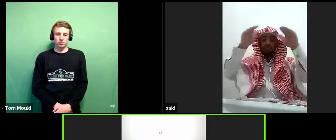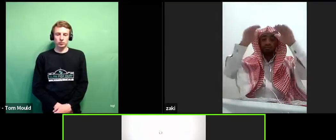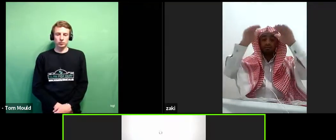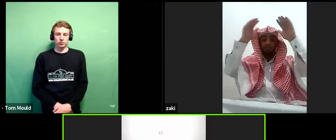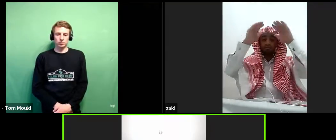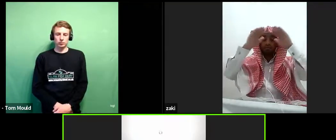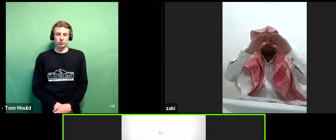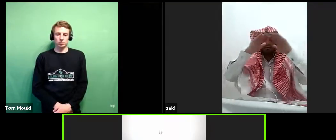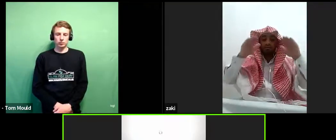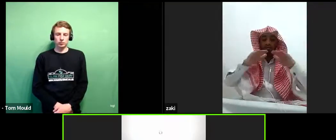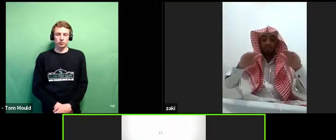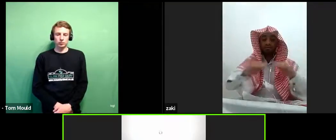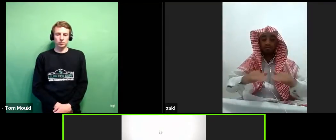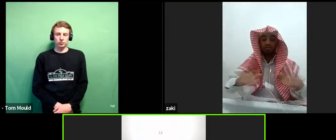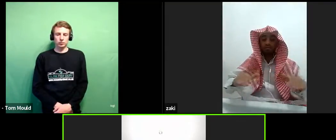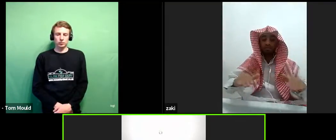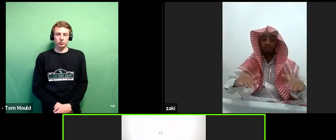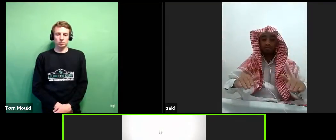والأرض